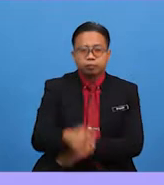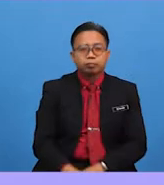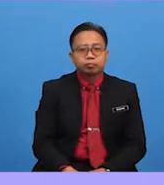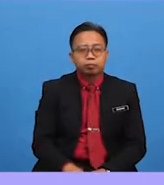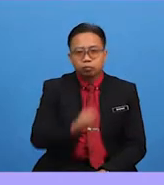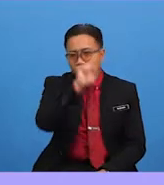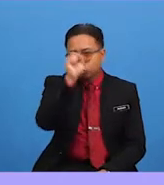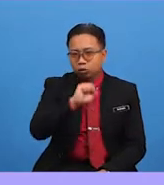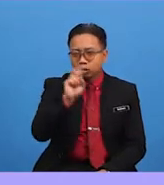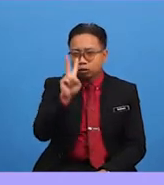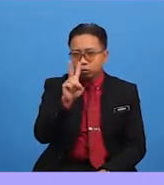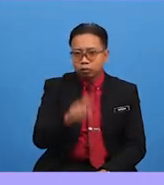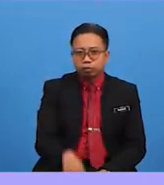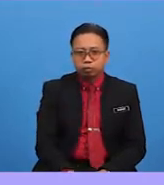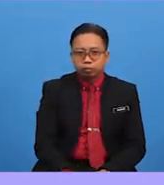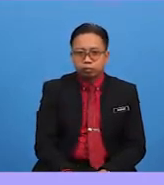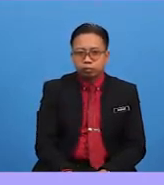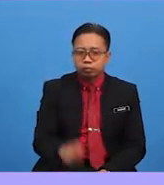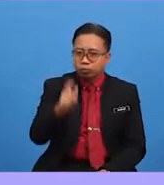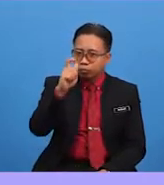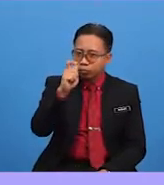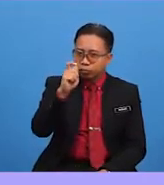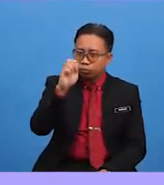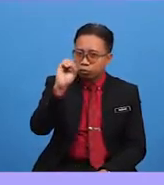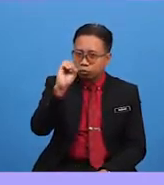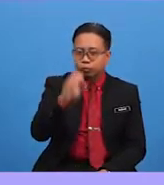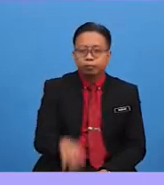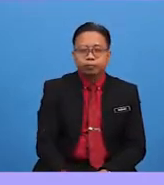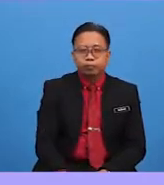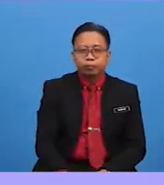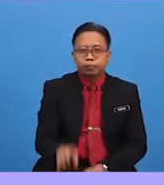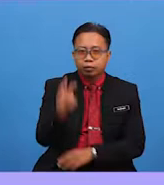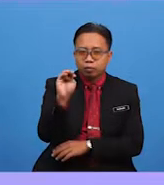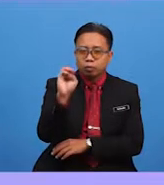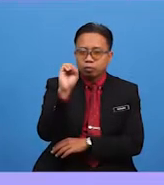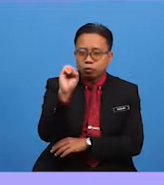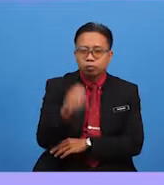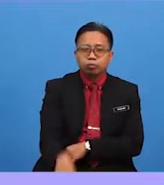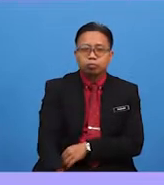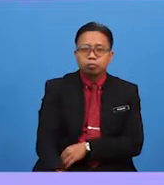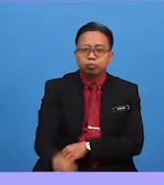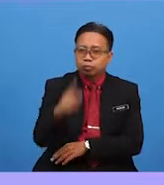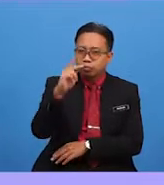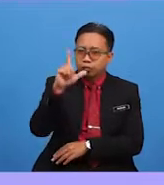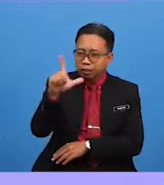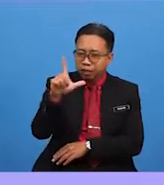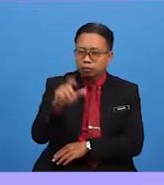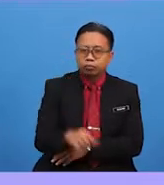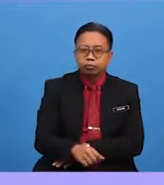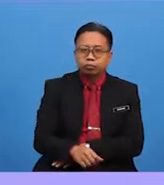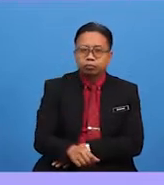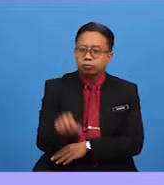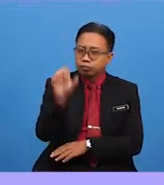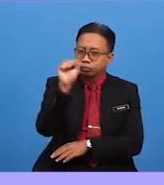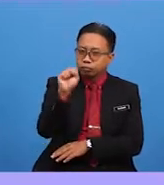kedua, to, mo, kal, si. To,